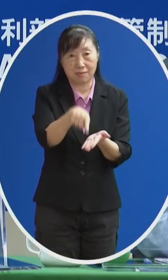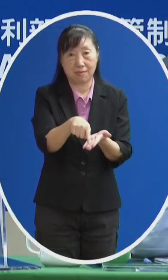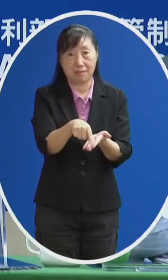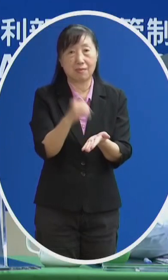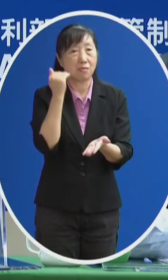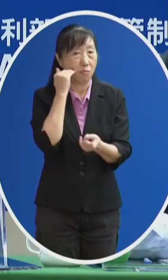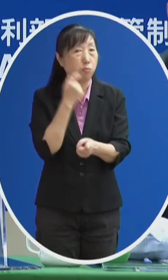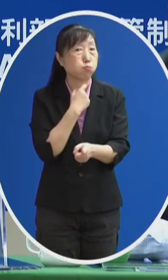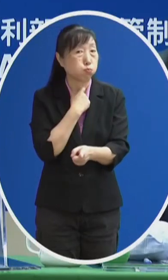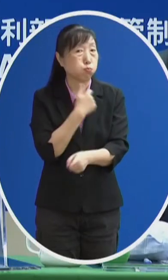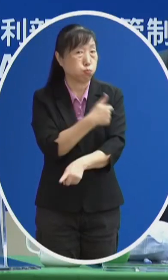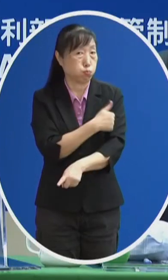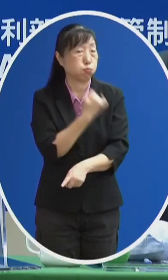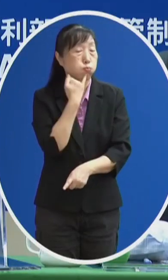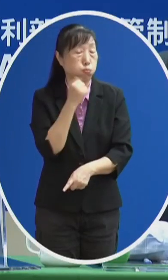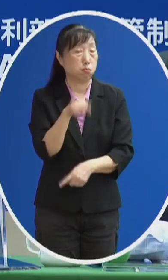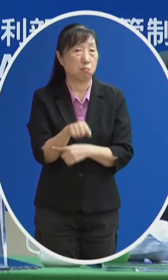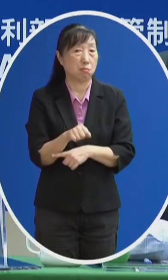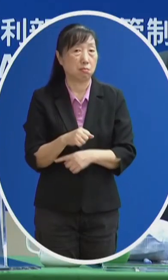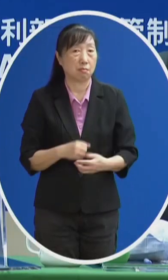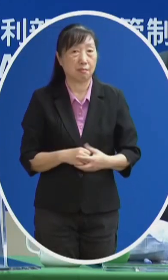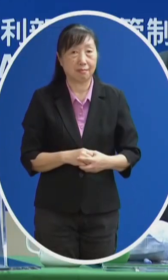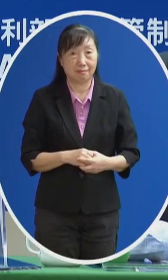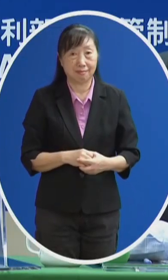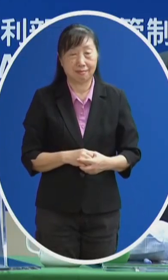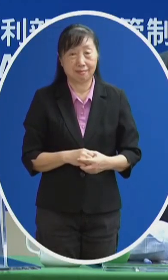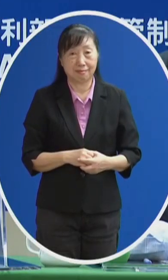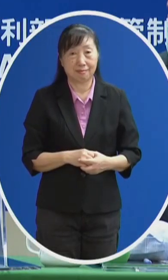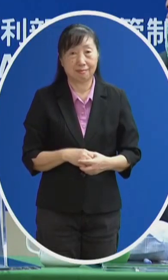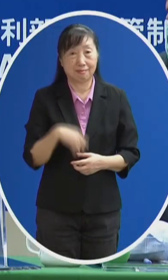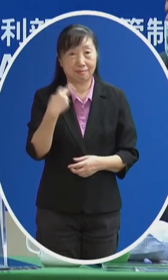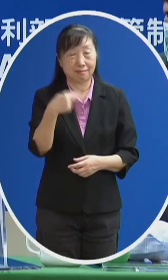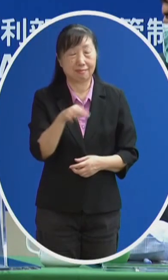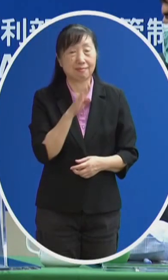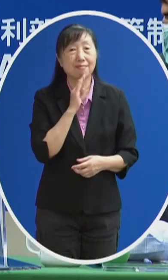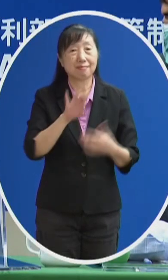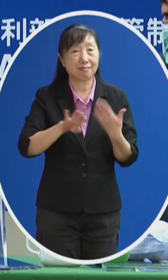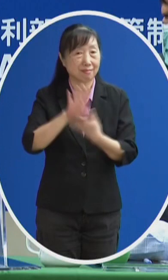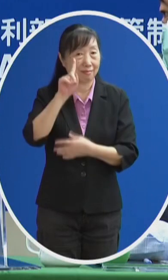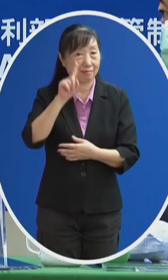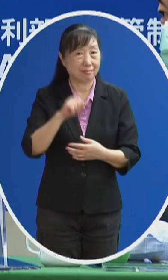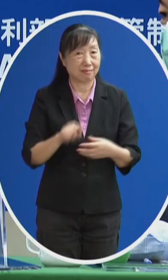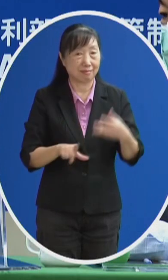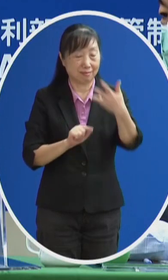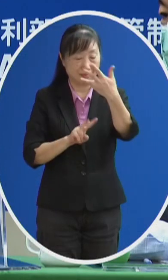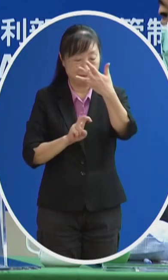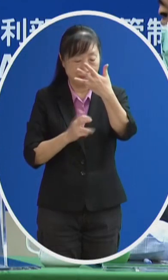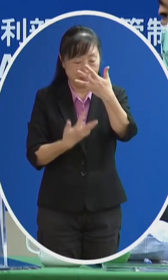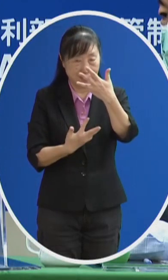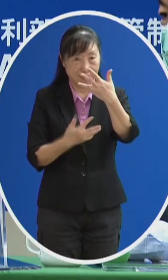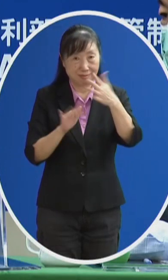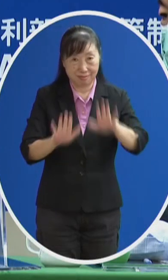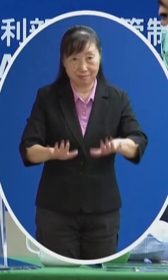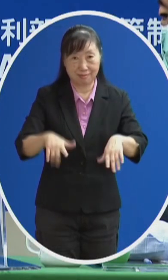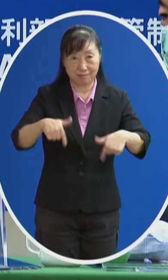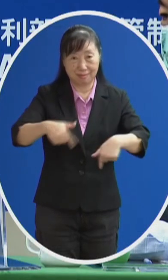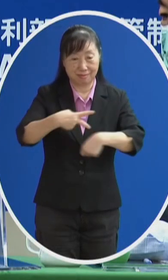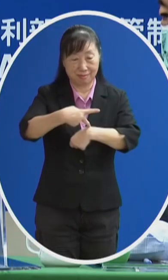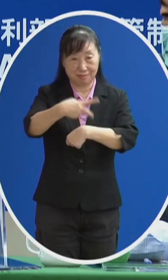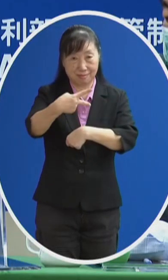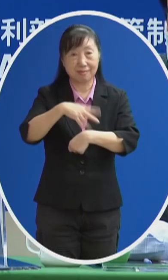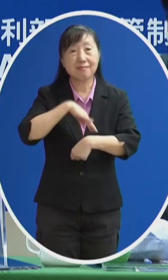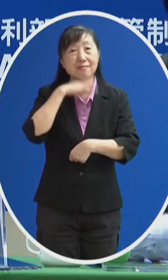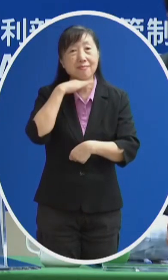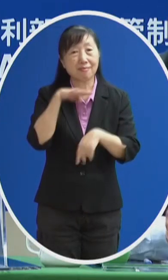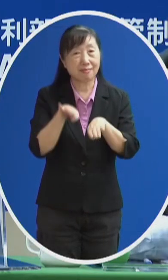打的话。然后另外一个哈，这两个有点混乱哈。然后另外就是8月28日，今天下午2点，就等一